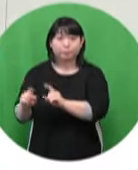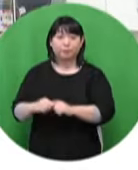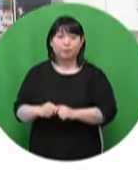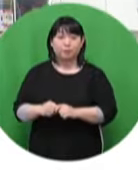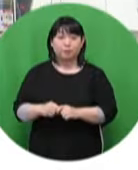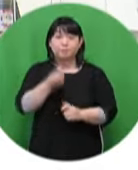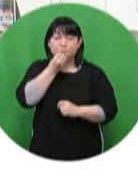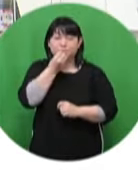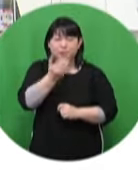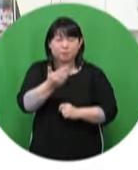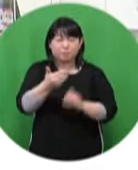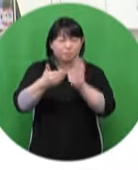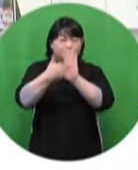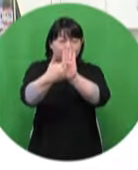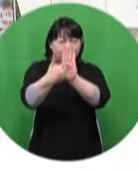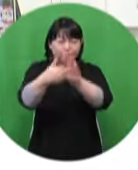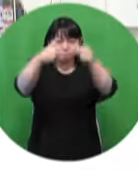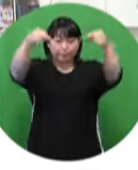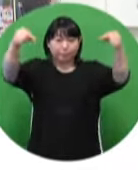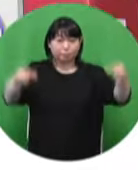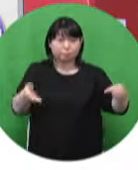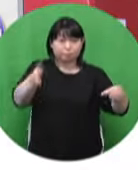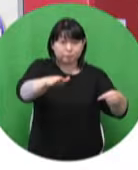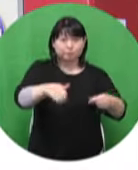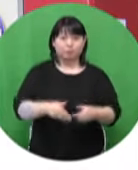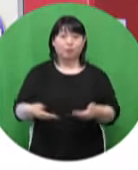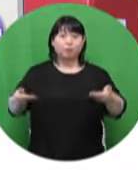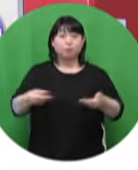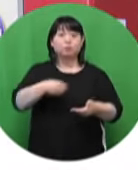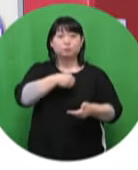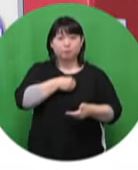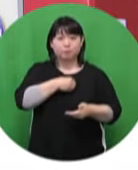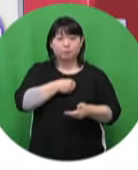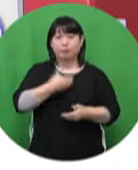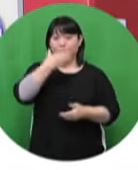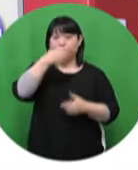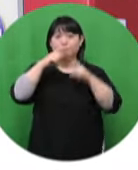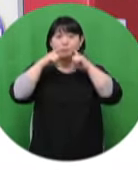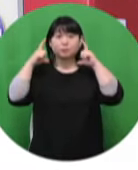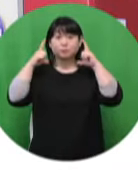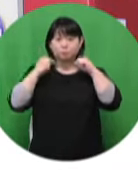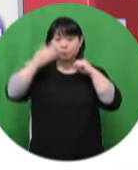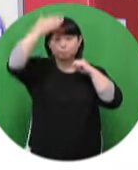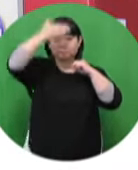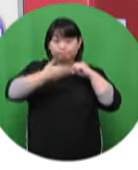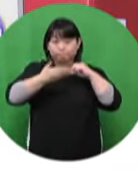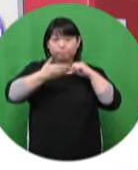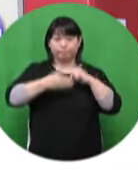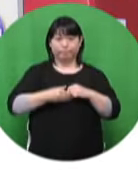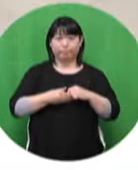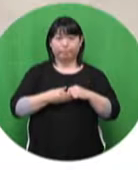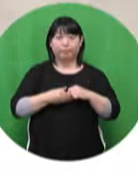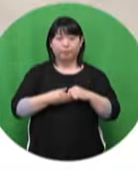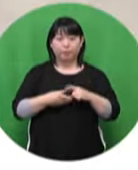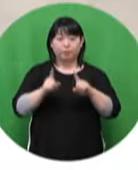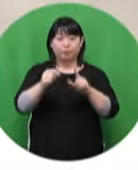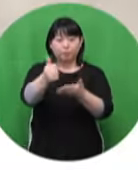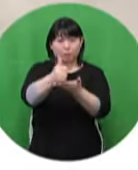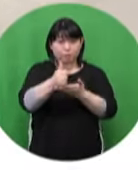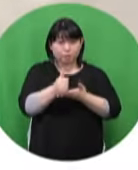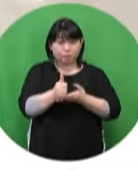ては、飛沫防止パネルの設置、職員はマスク並びにフェイスシールドを装着、そ